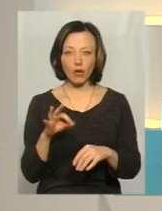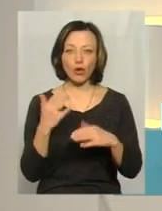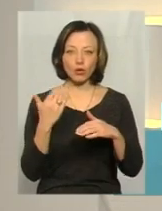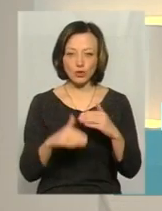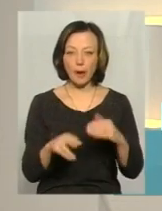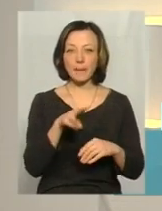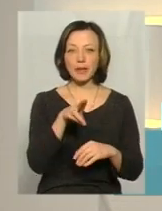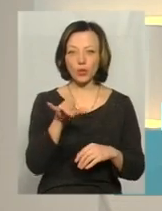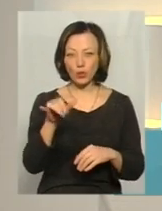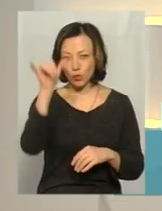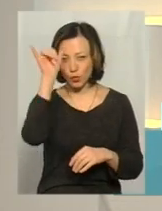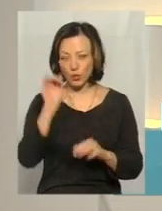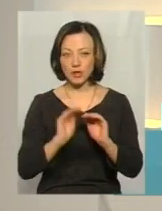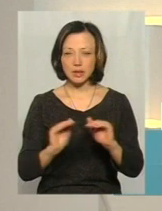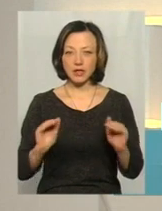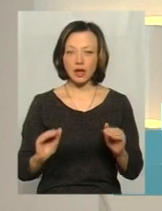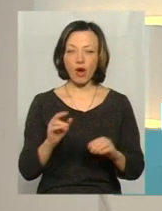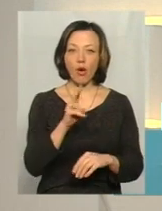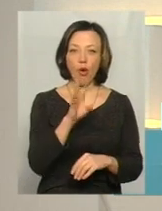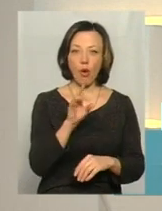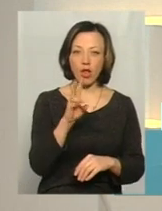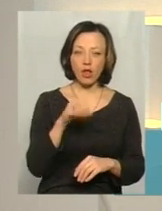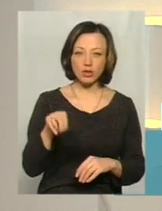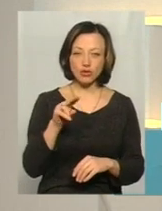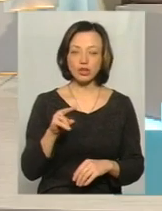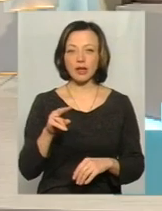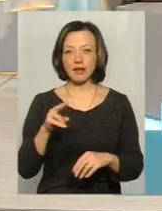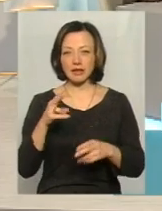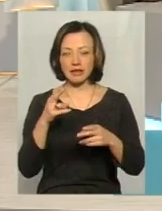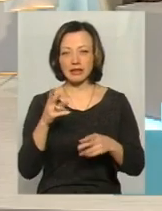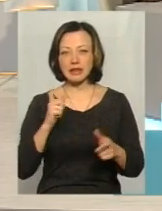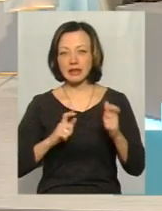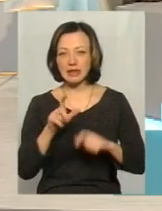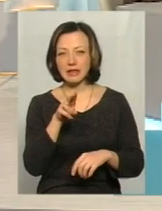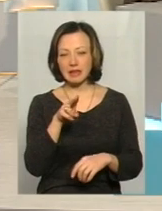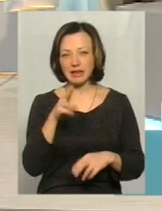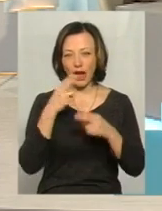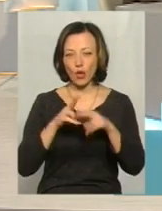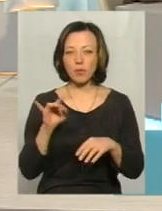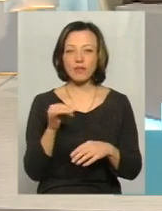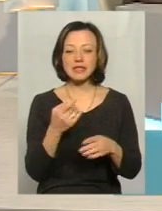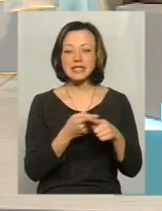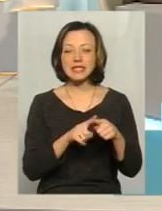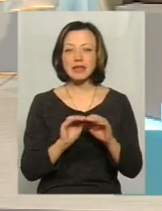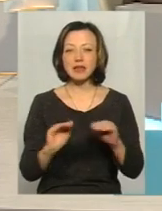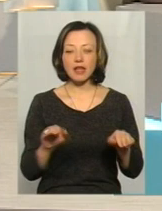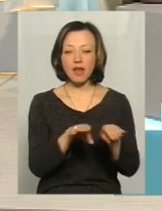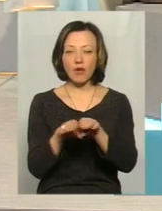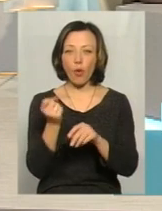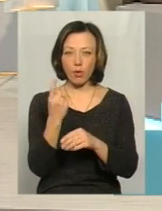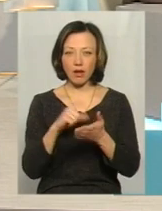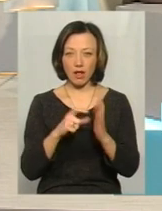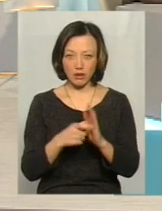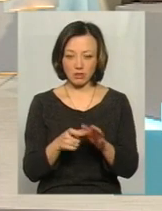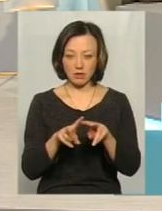і профтехучилищ, і коледжів, і технікумів, так? От вперше ці учні на рівні з 11-класниками